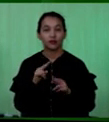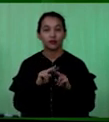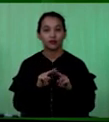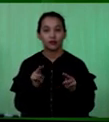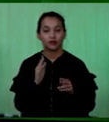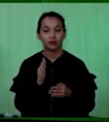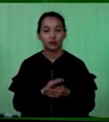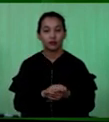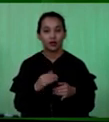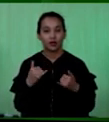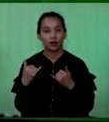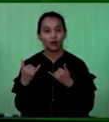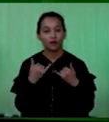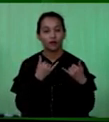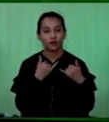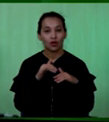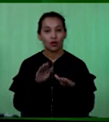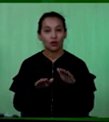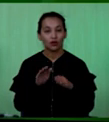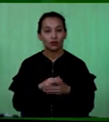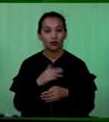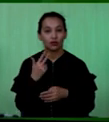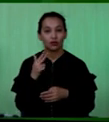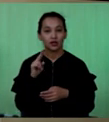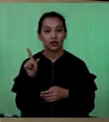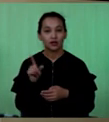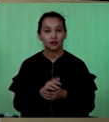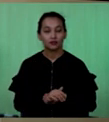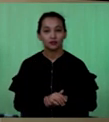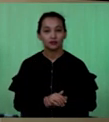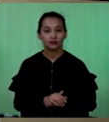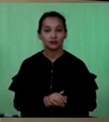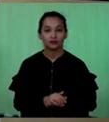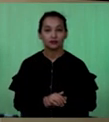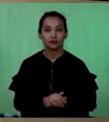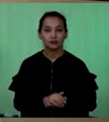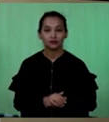teng. Demak, qovunning massasi 3 kilogram.